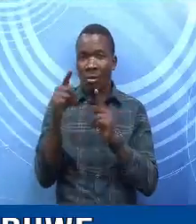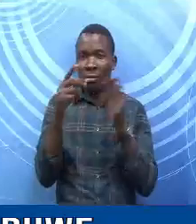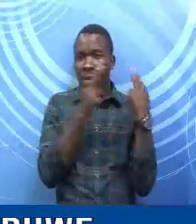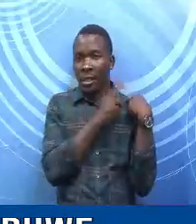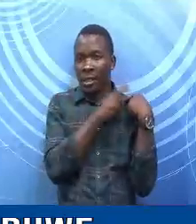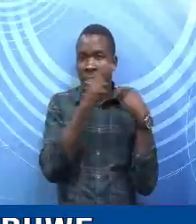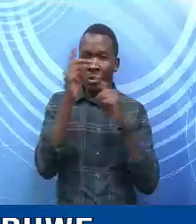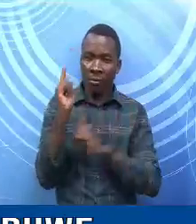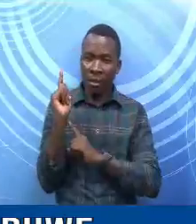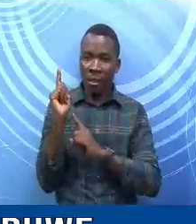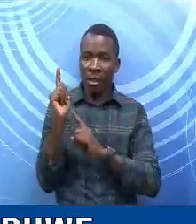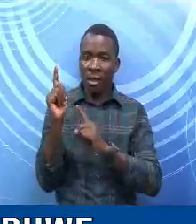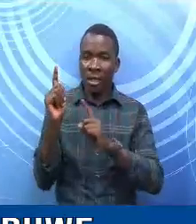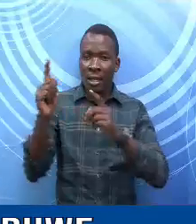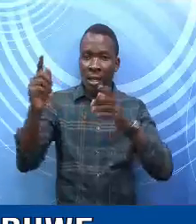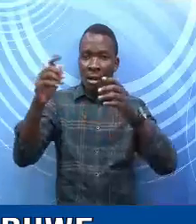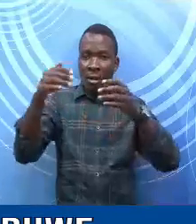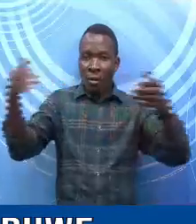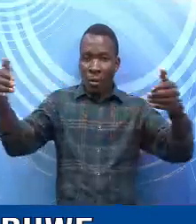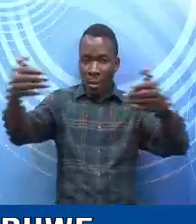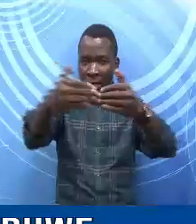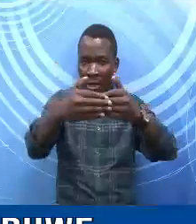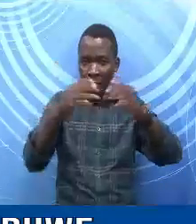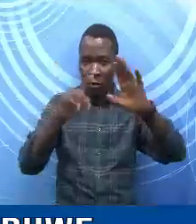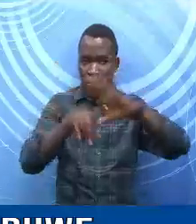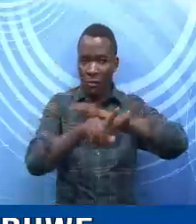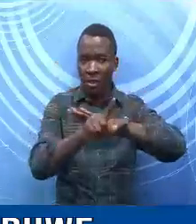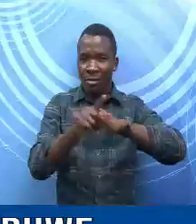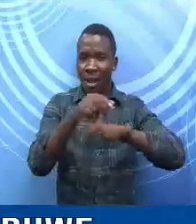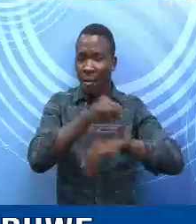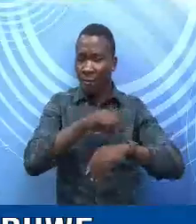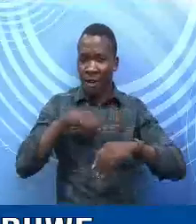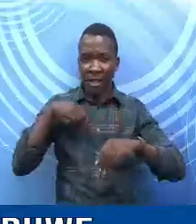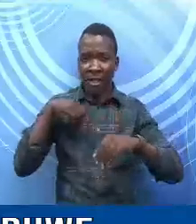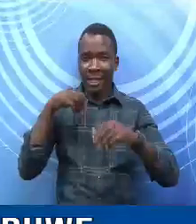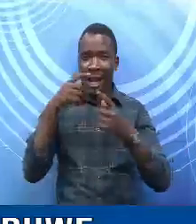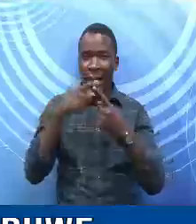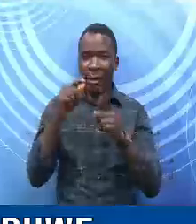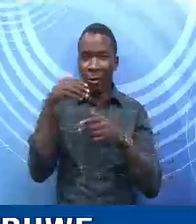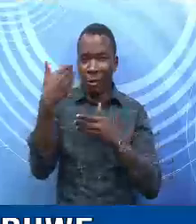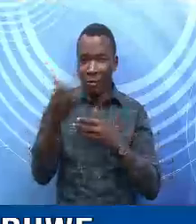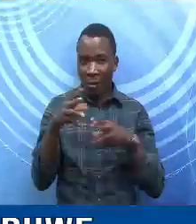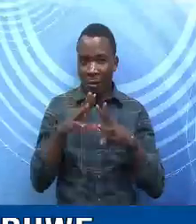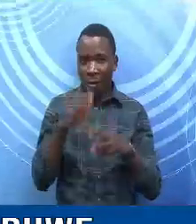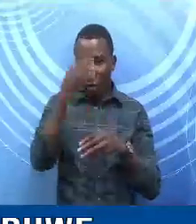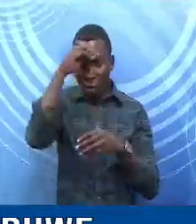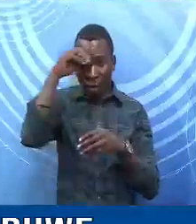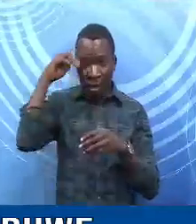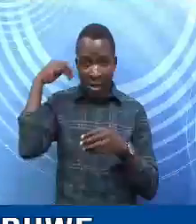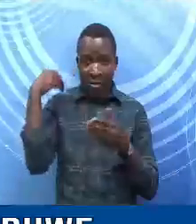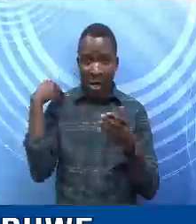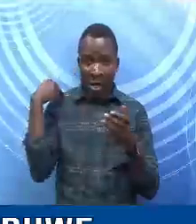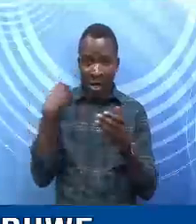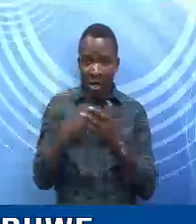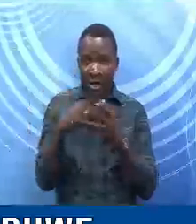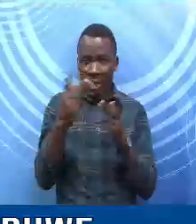marembo y'ubwinjiro bw'ahari gukorerwa kino kiraro babanje kutubera ibamba. Nubwo nyuma mu buryo bugoranye twaje kugera aho iki kiraro kirimo